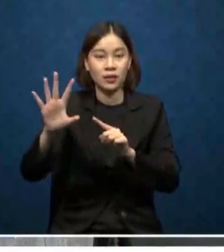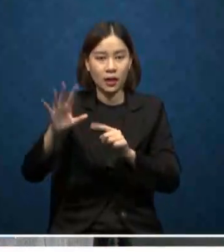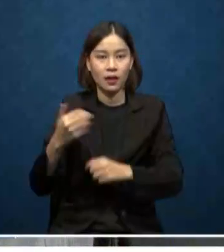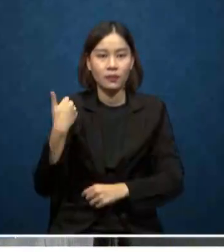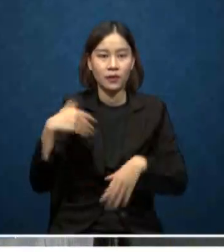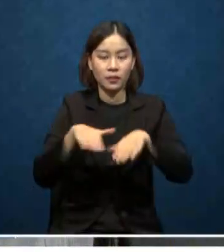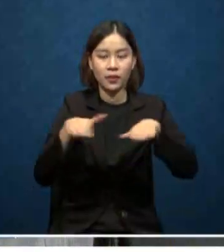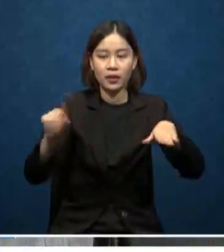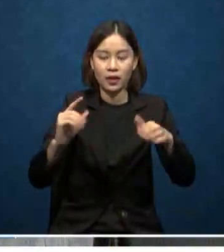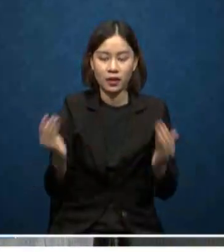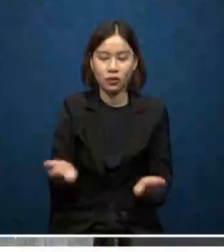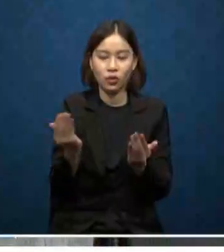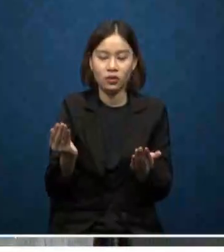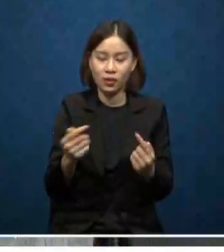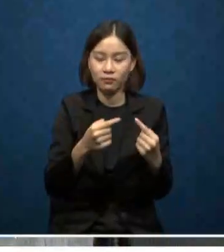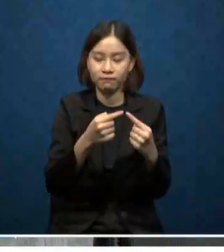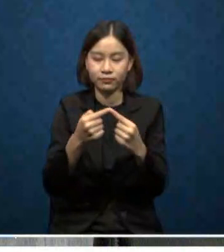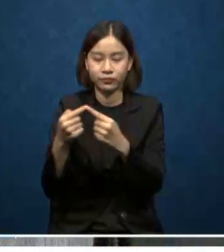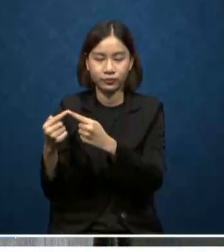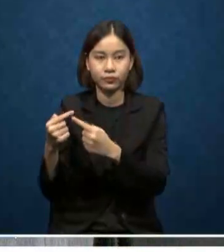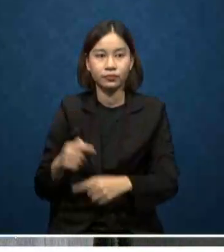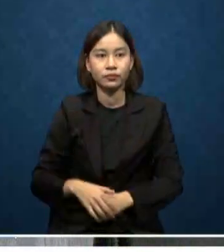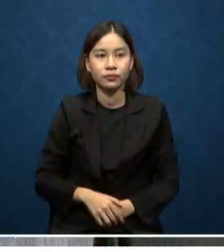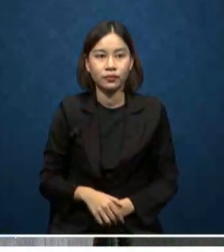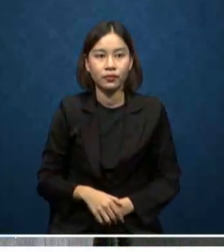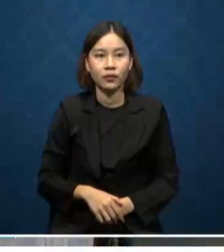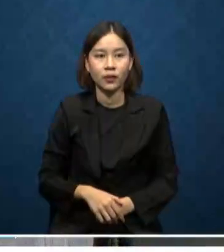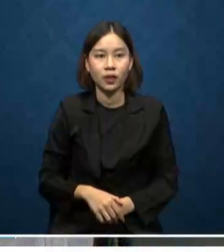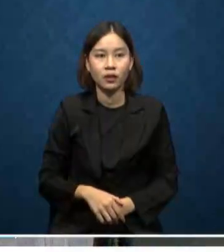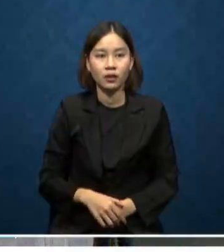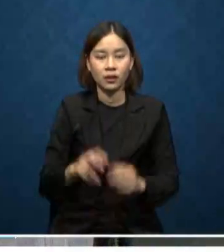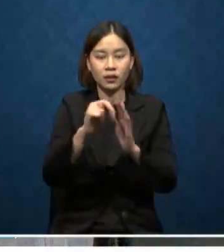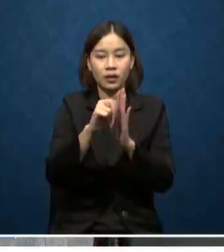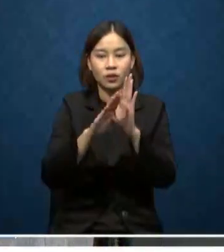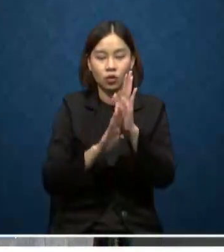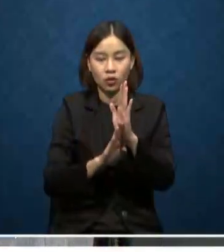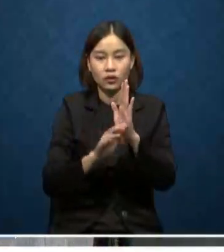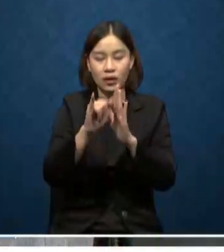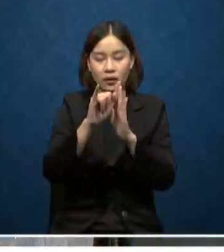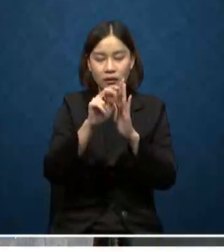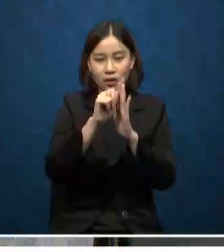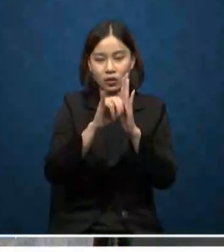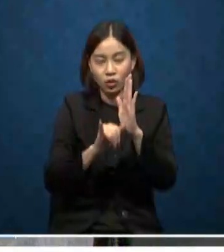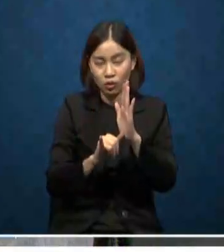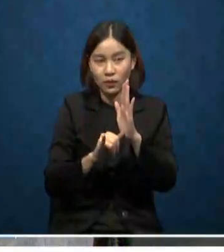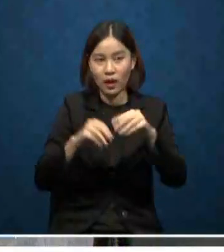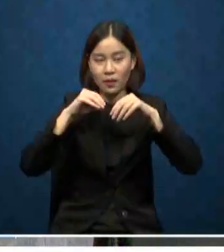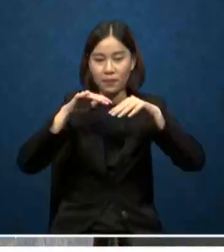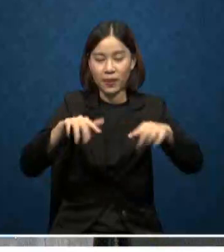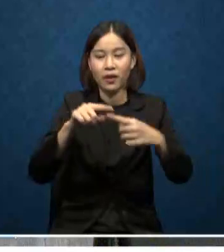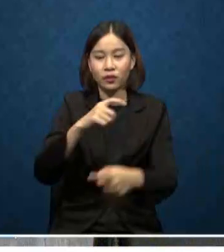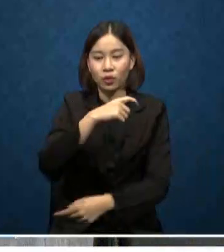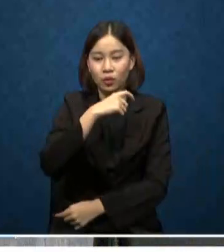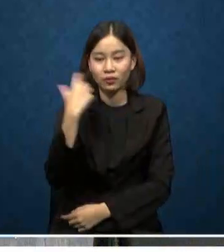มีมาตรการส่งเสริมมาอย่างต่อเนื่องมีการออกนโยบายส่งเสริมการปลูกข้าวโพดเลี้ยงสัตว์ในช่วงหน้าแล้งหลังฤ